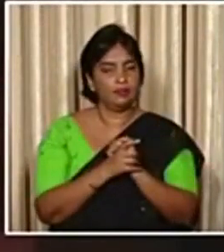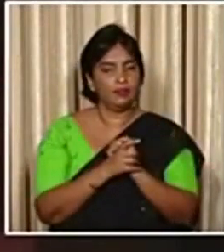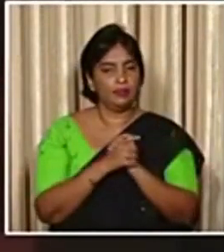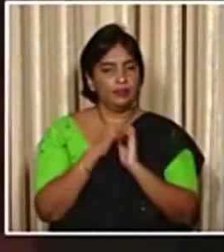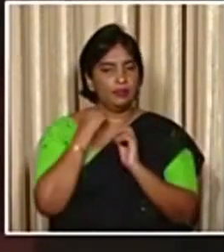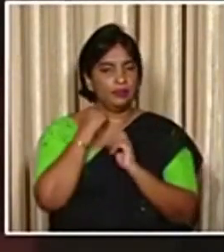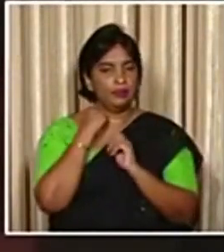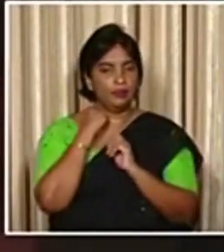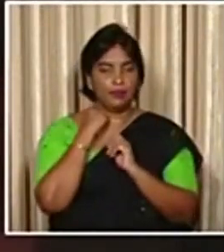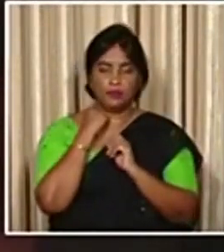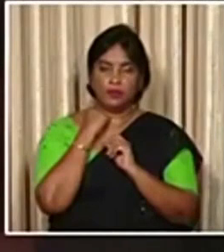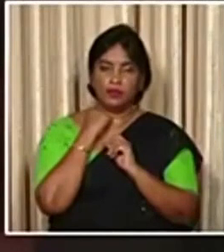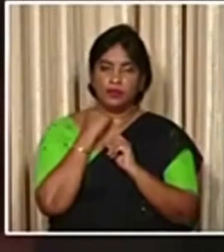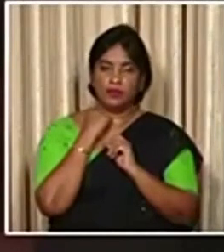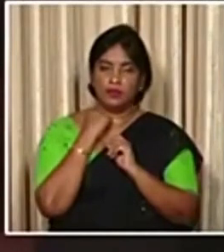මේ